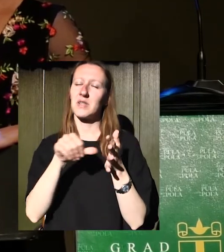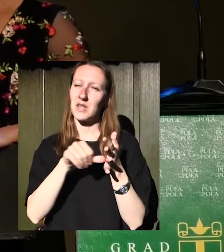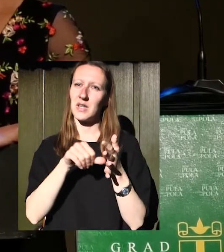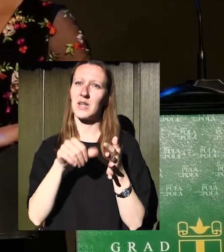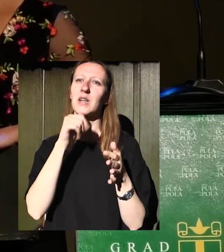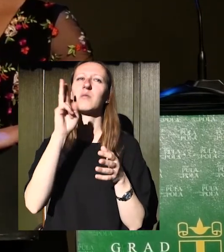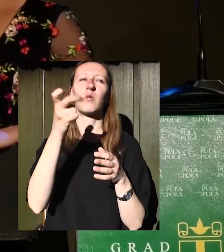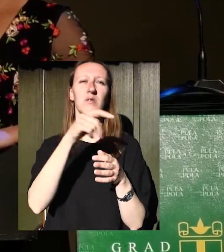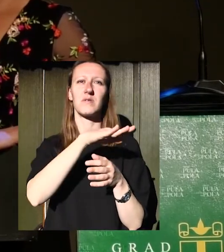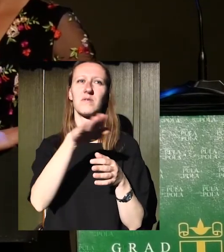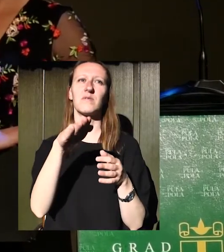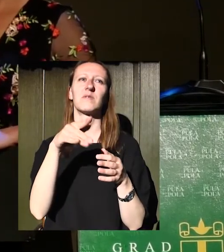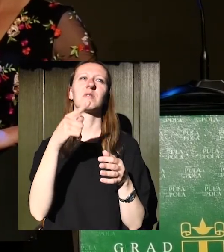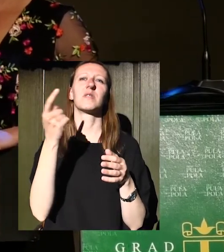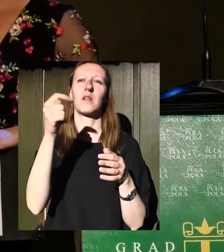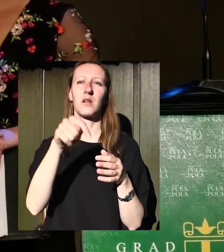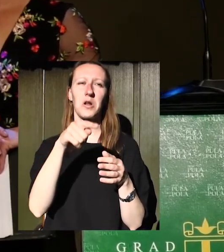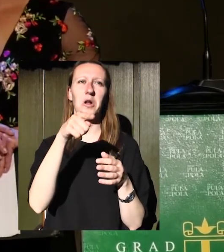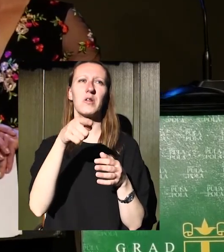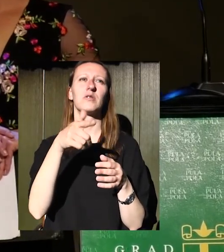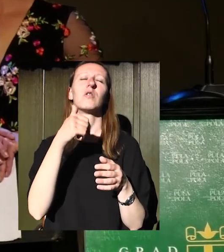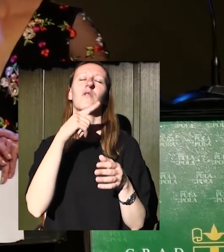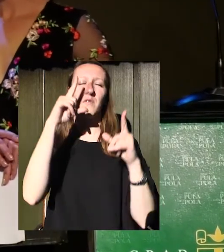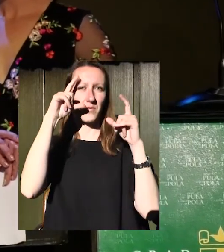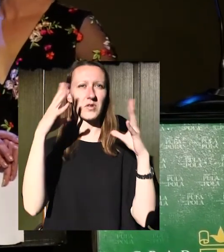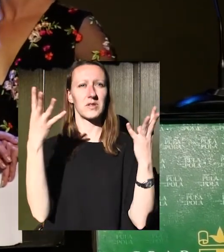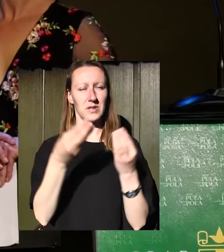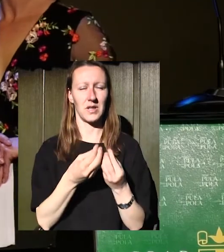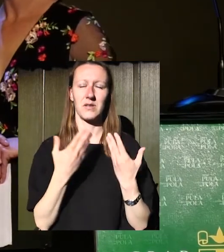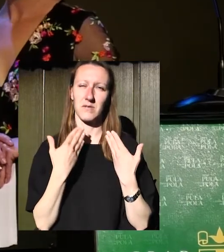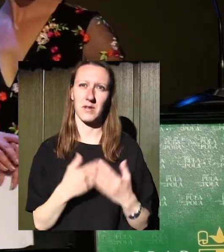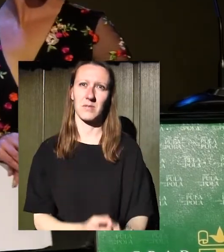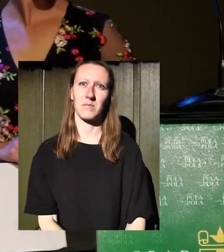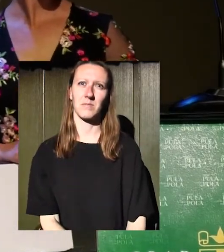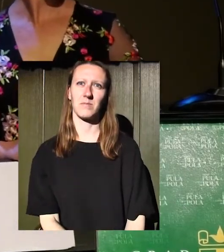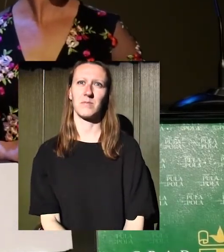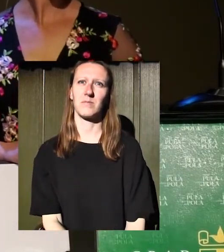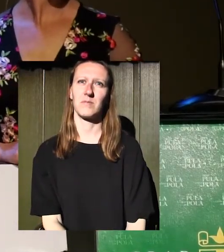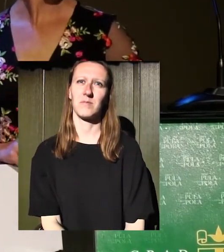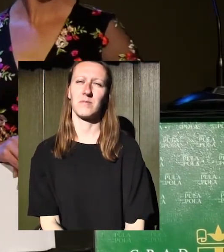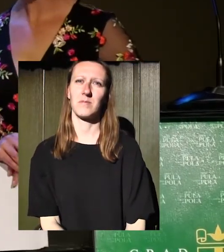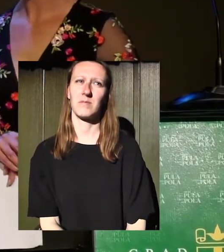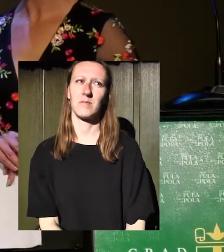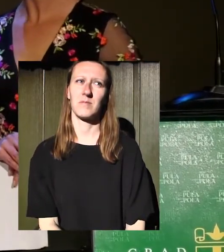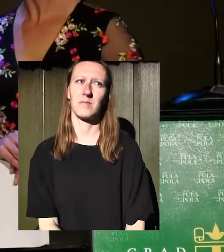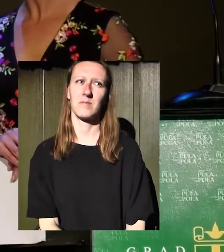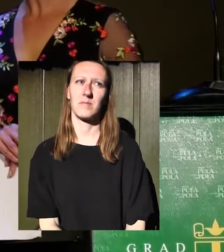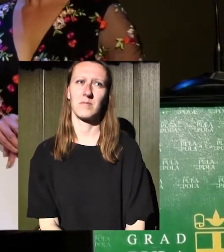di quest'anno. Invitiamo i vincitori a immortalare questo momento solenne con una foto in comune. Prego.